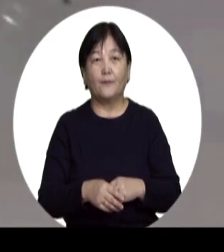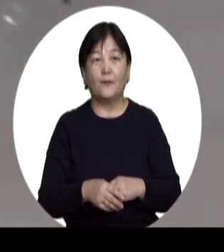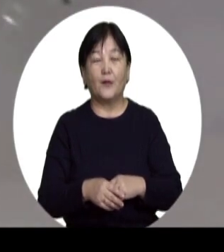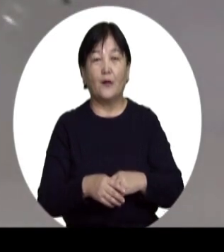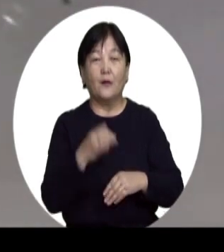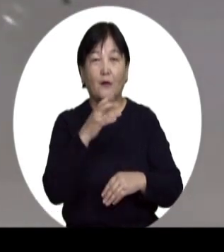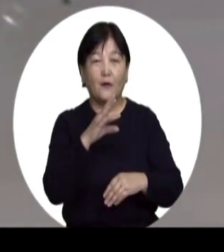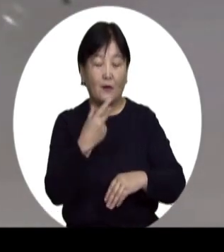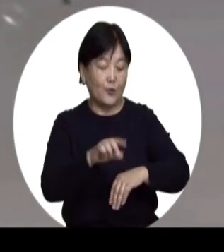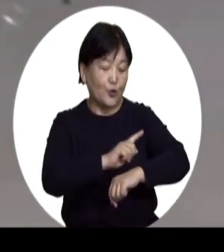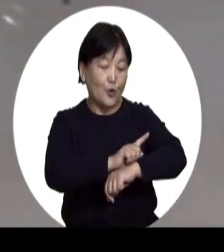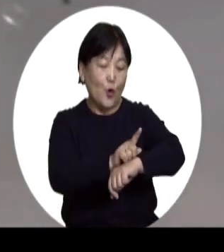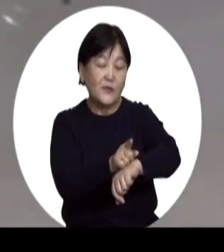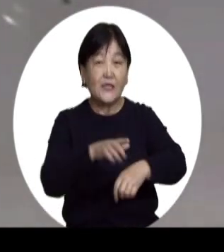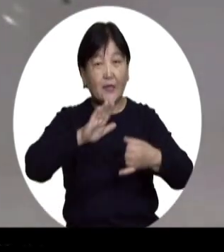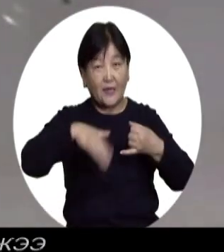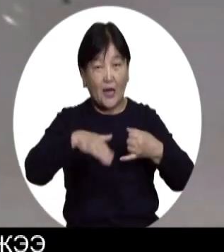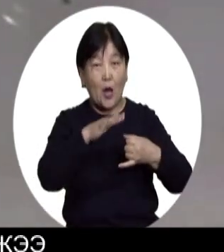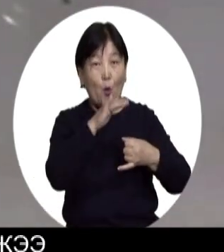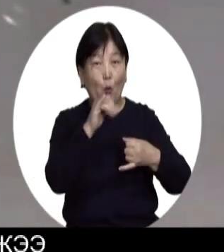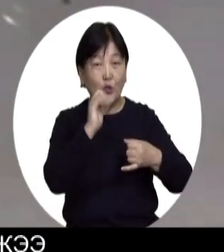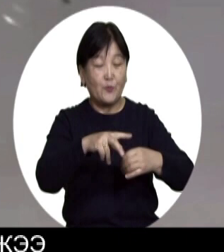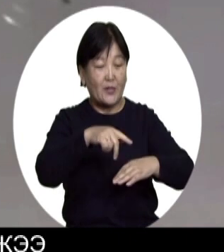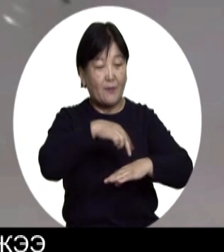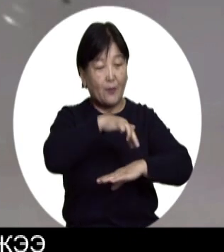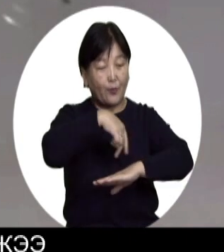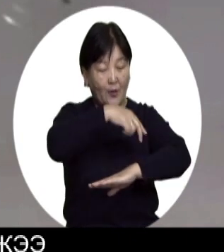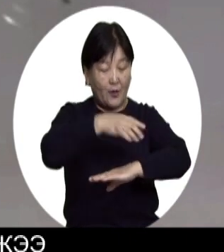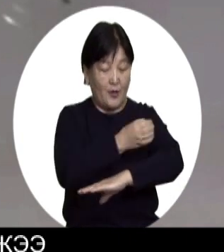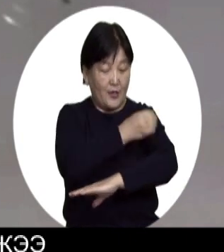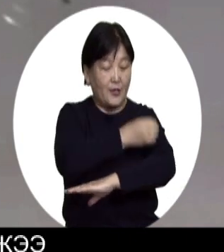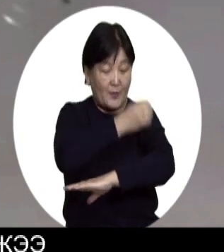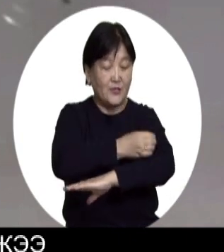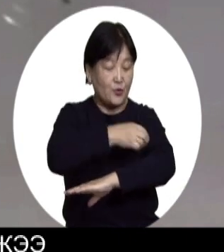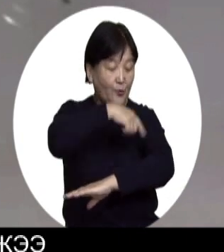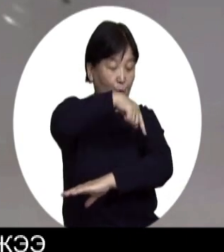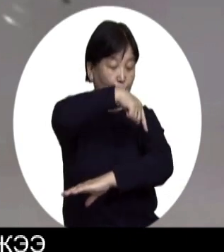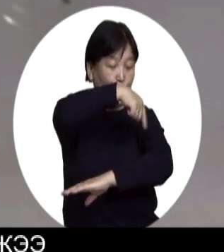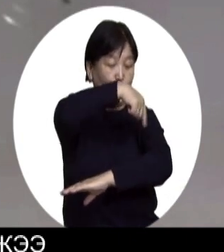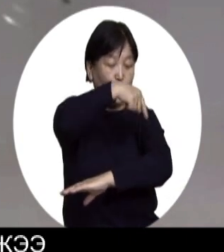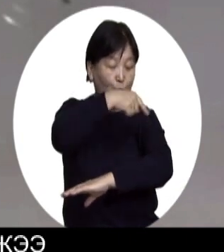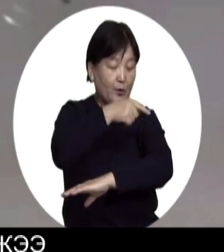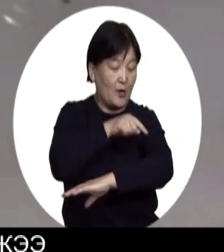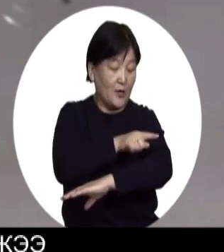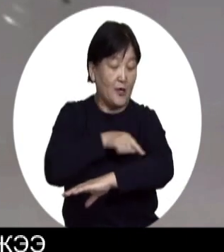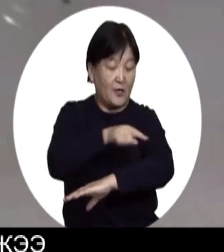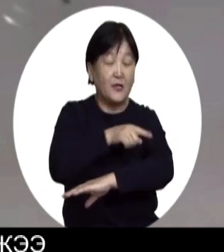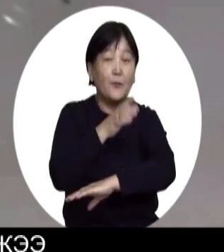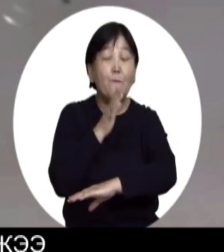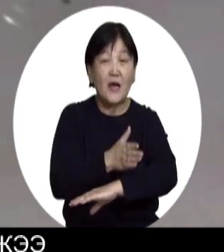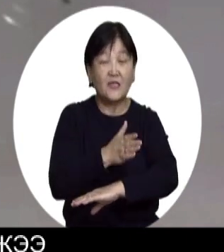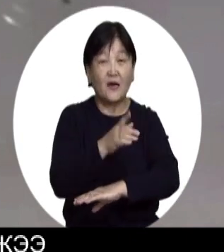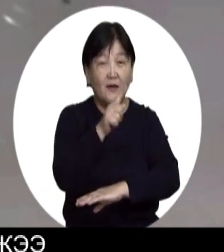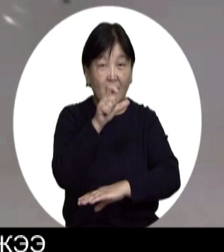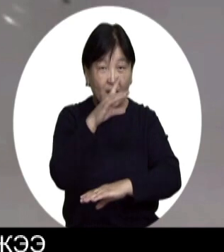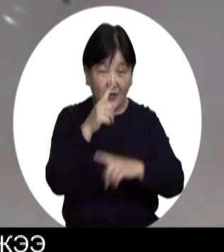За ингээд тодорхой хугацааны дараа уусмал маань булингартаад за ингээд савны оролдох хэрэс тэмдэг маань